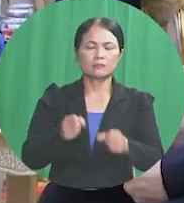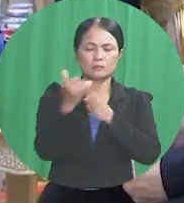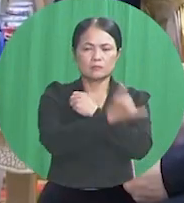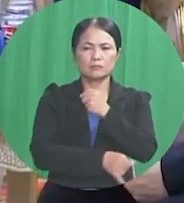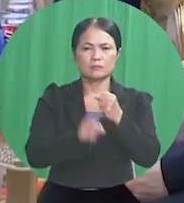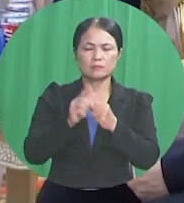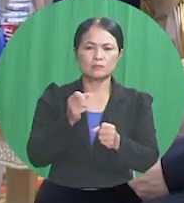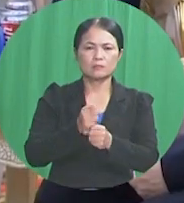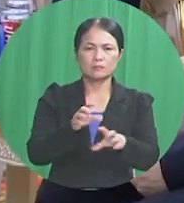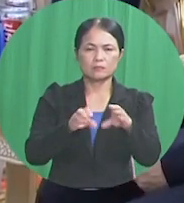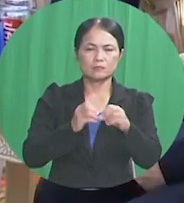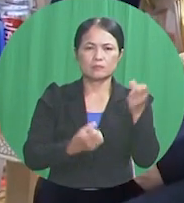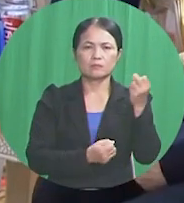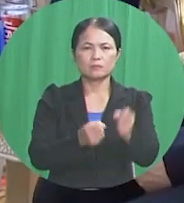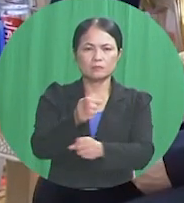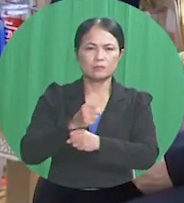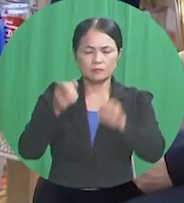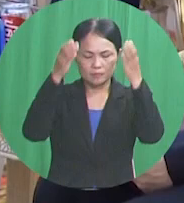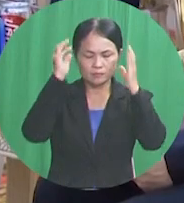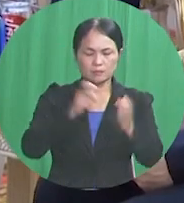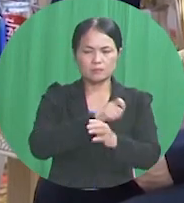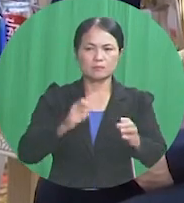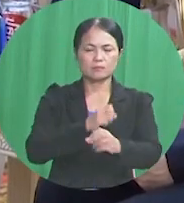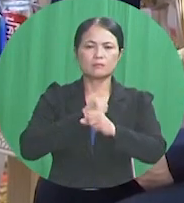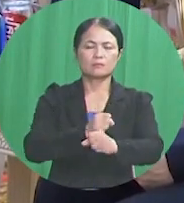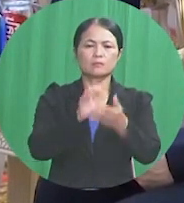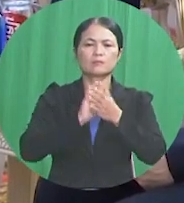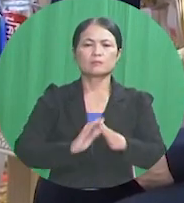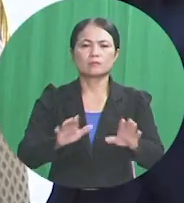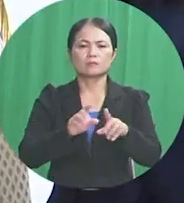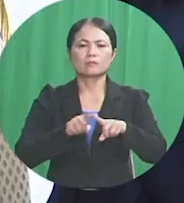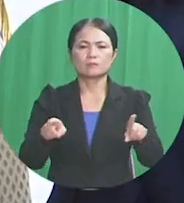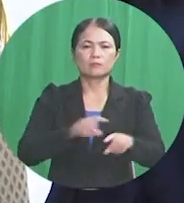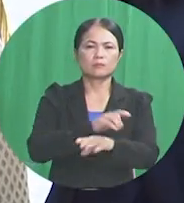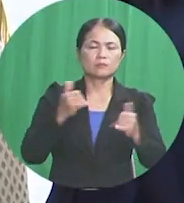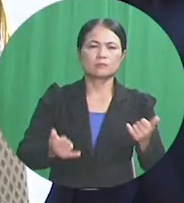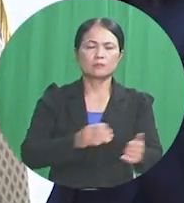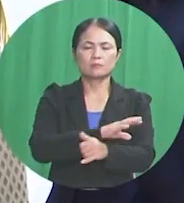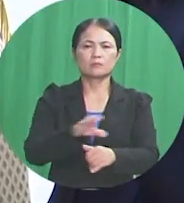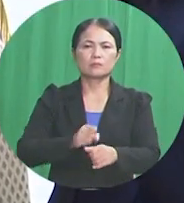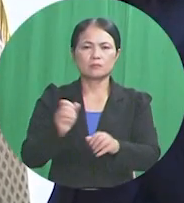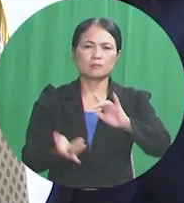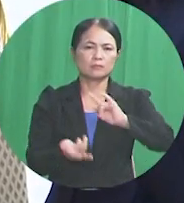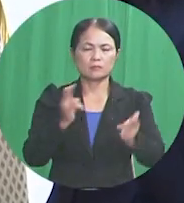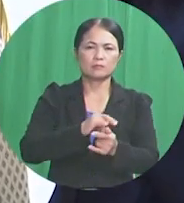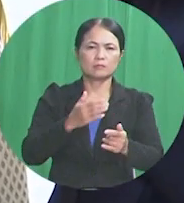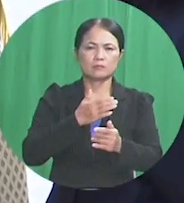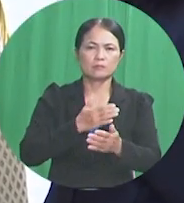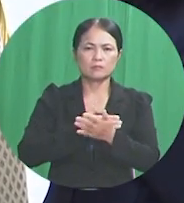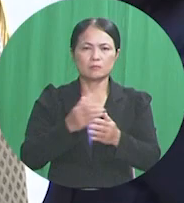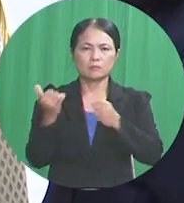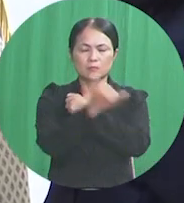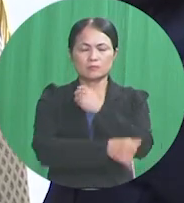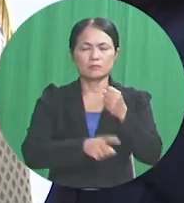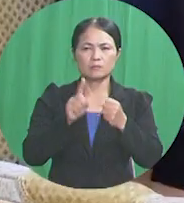ศมวยได้ทุบตะตูลกองตอบมุคิวมอกกาปีสันติพิบปนใต้ในเปลนี้การพูชีบานปลายคลายคลุ้นตะจีประเทศ